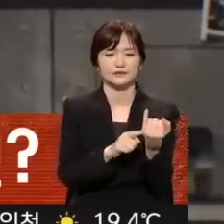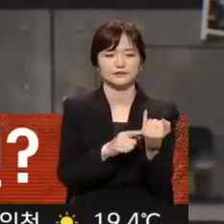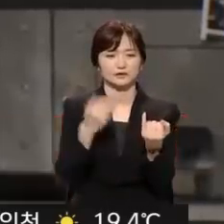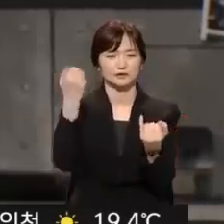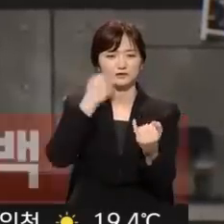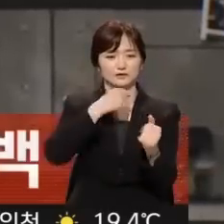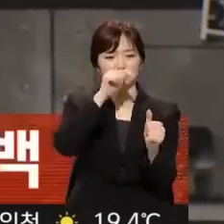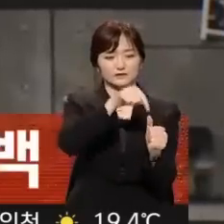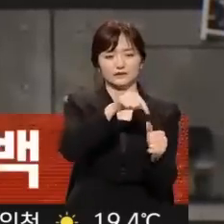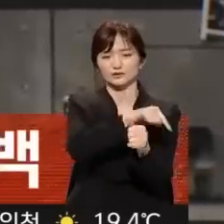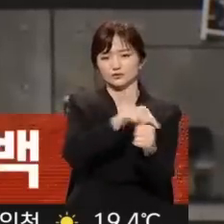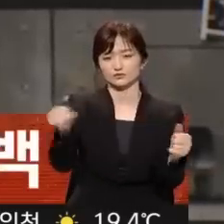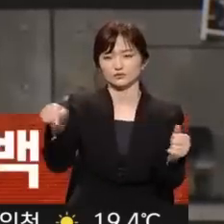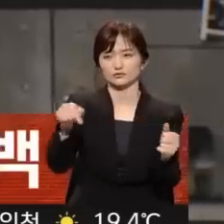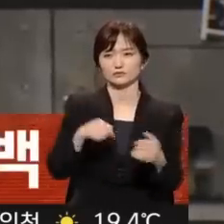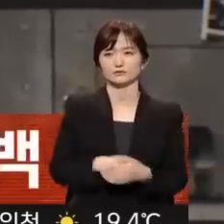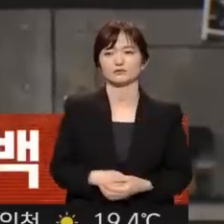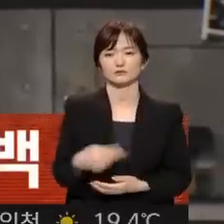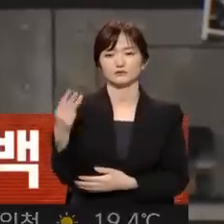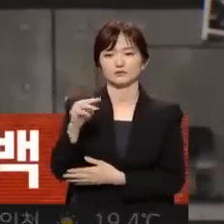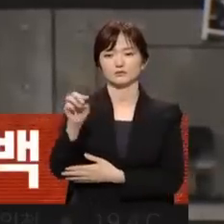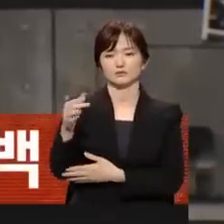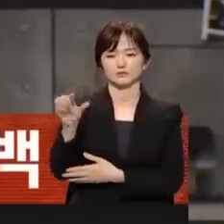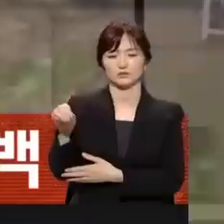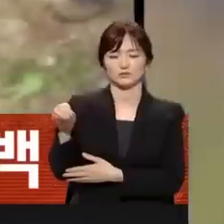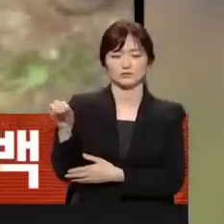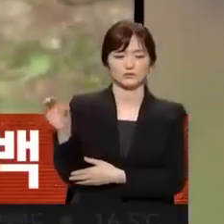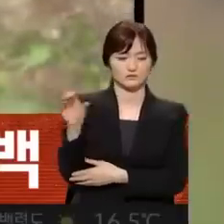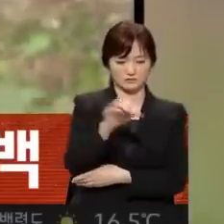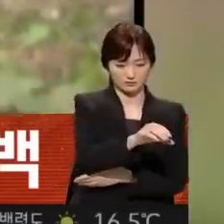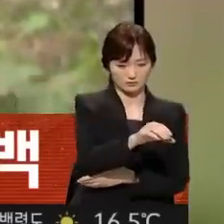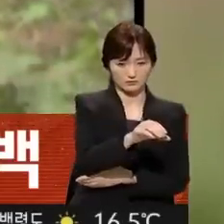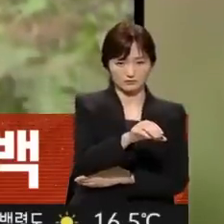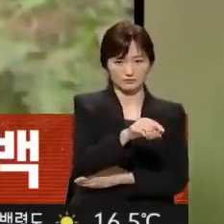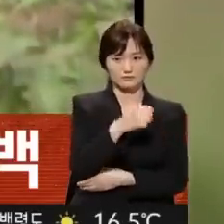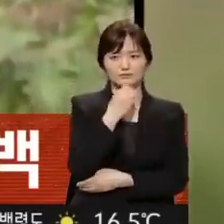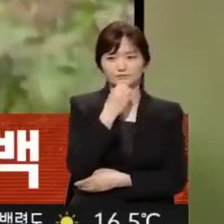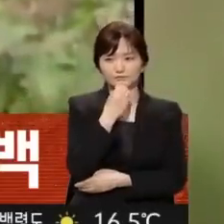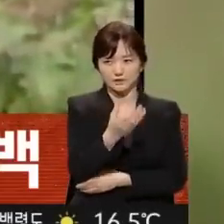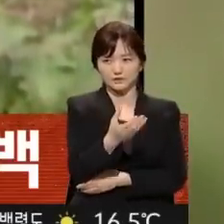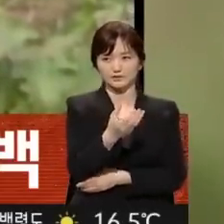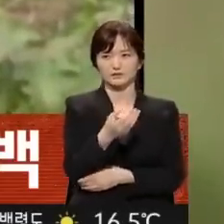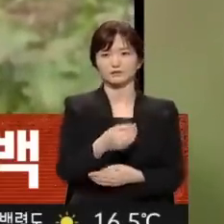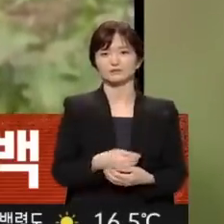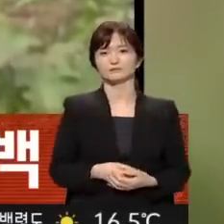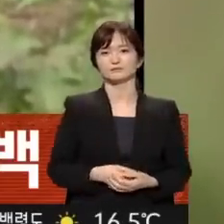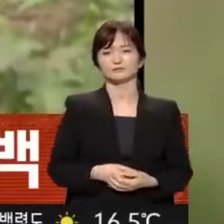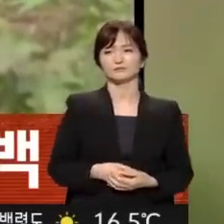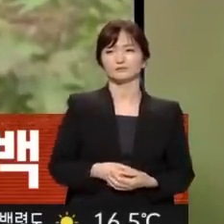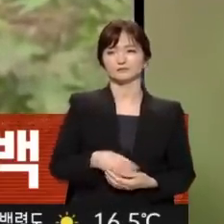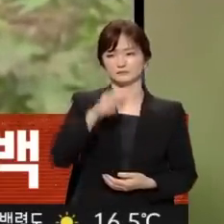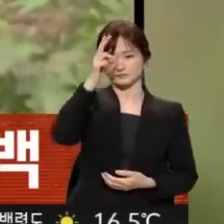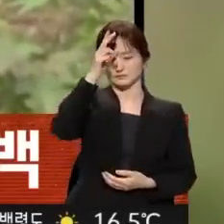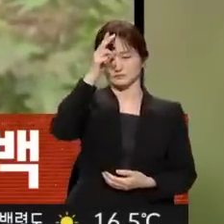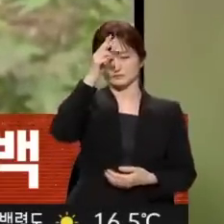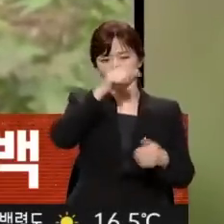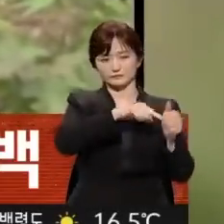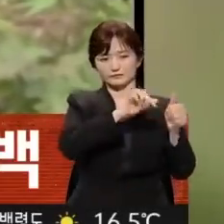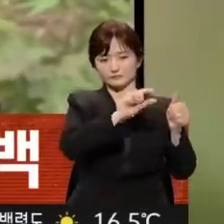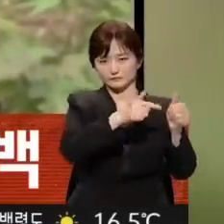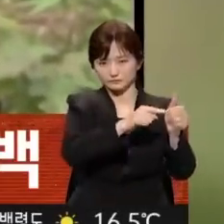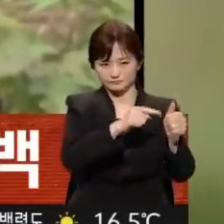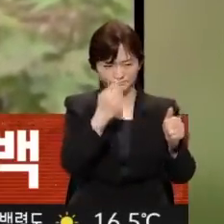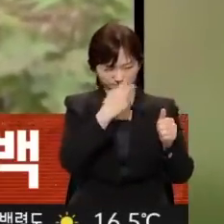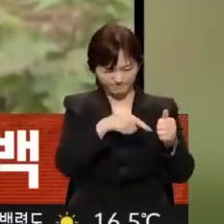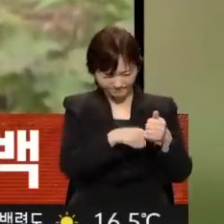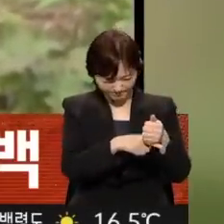했다. 1억 한 3,500만 원 전달하고 그 부분을 자백을 하게 된 겁니다. 그래서 이제 경찰이 원 씨한테 다시